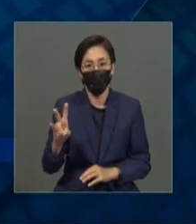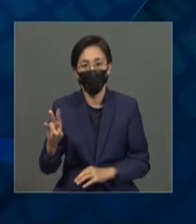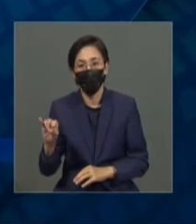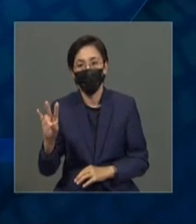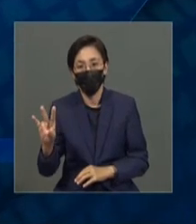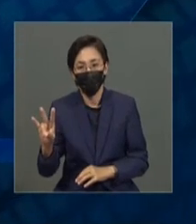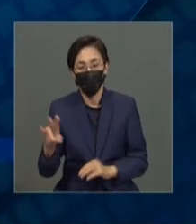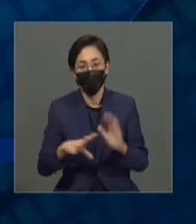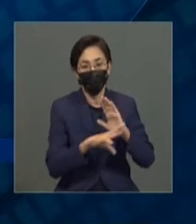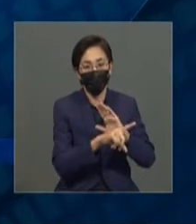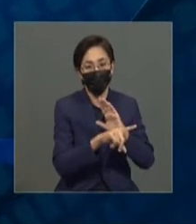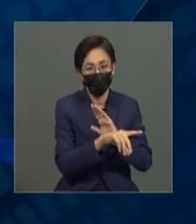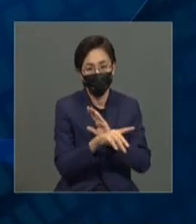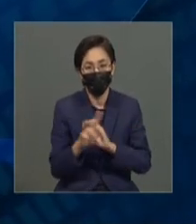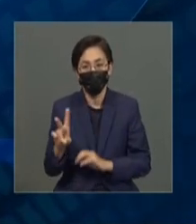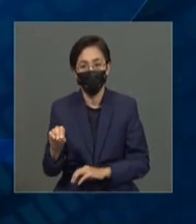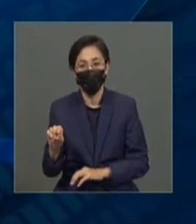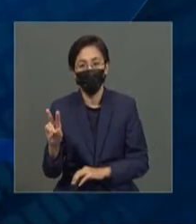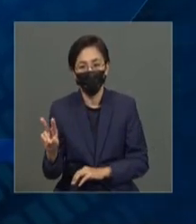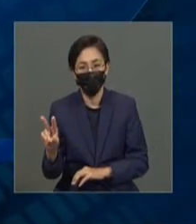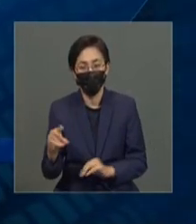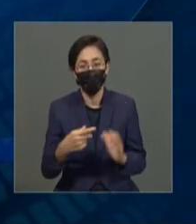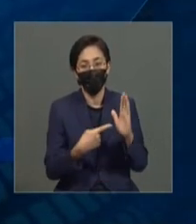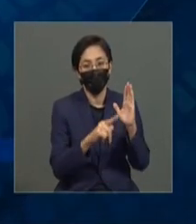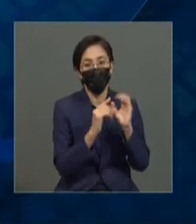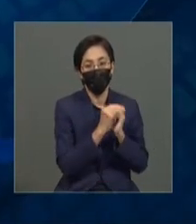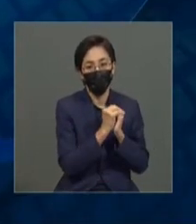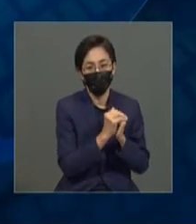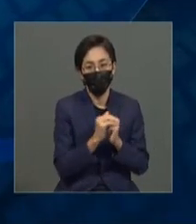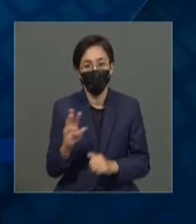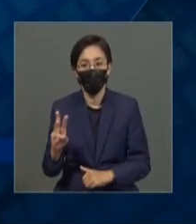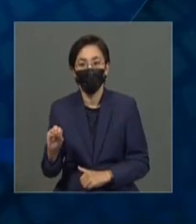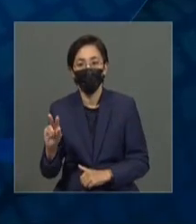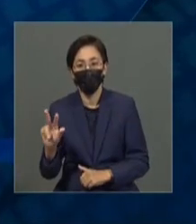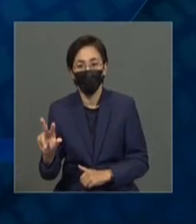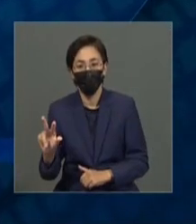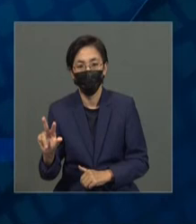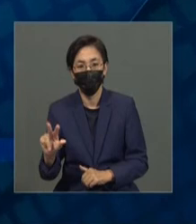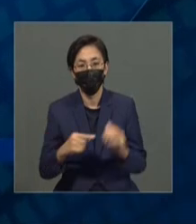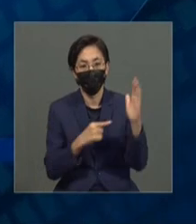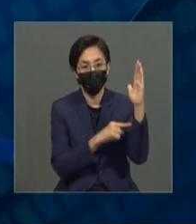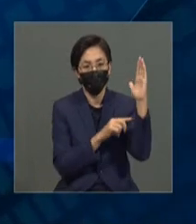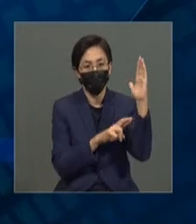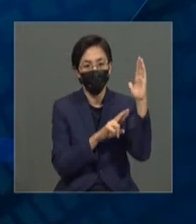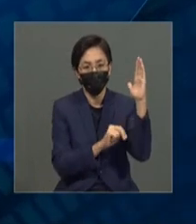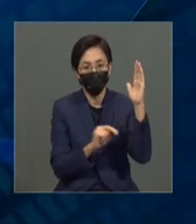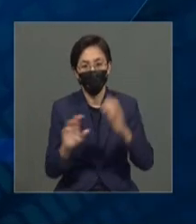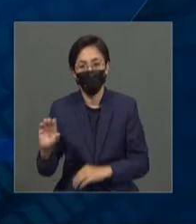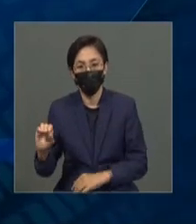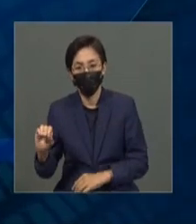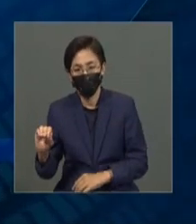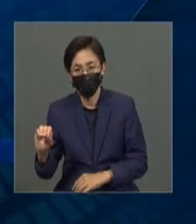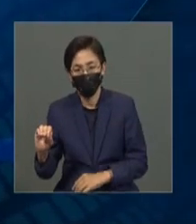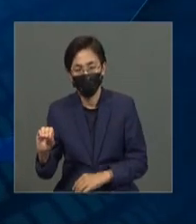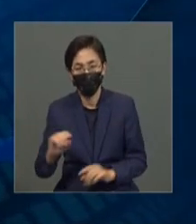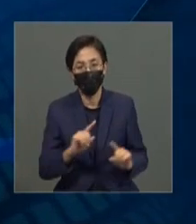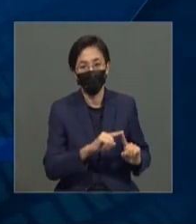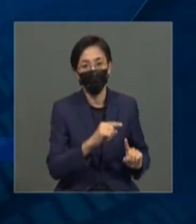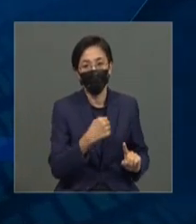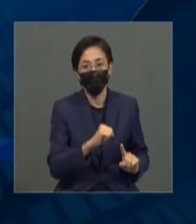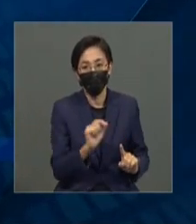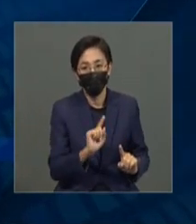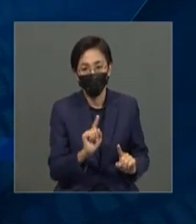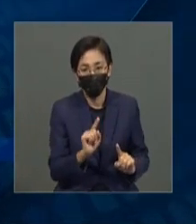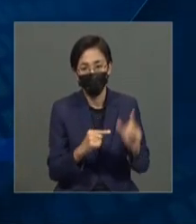77ชลบุรี72ปราจีนบุรี63ระนอง50และอันดับ10นะคะ